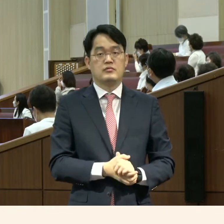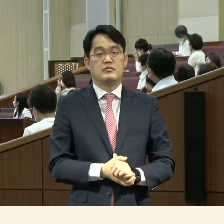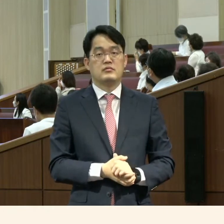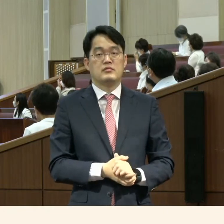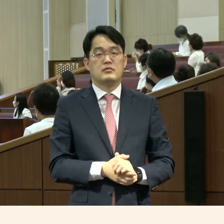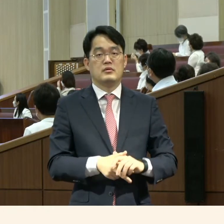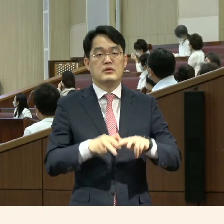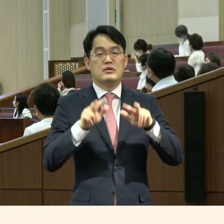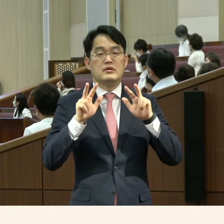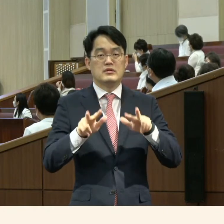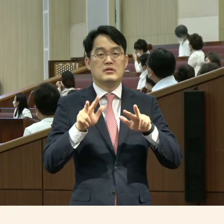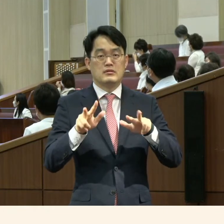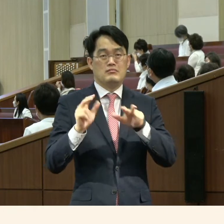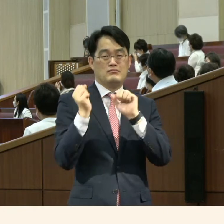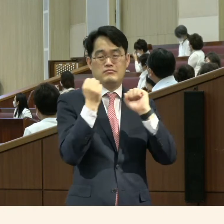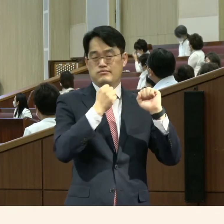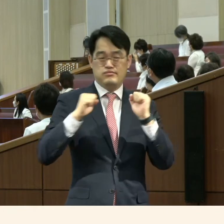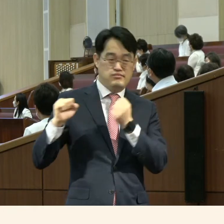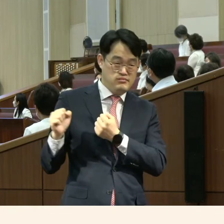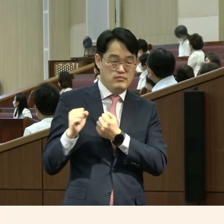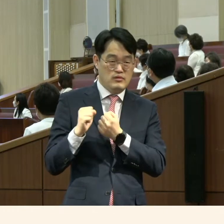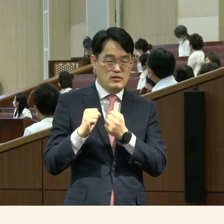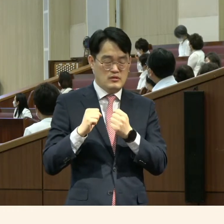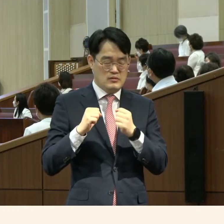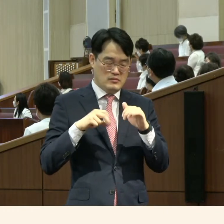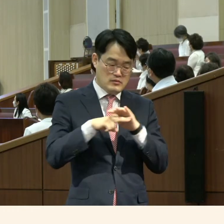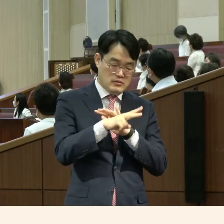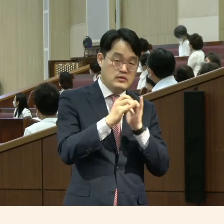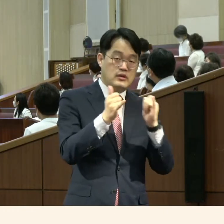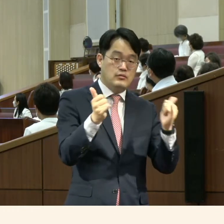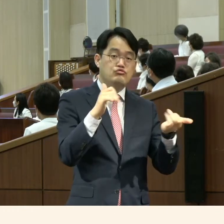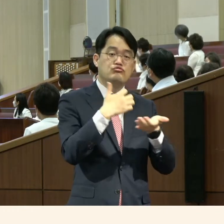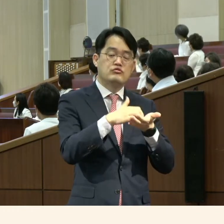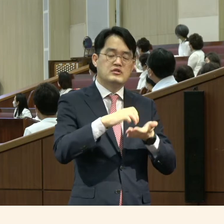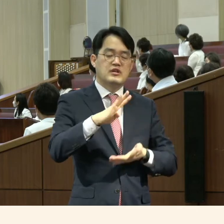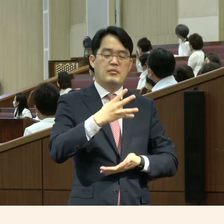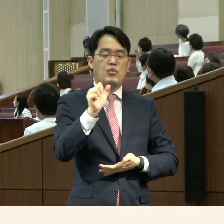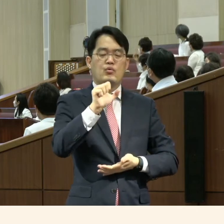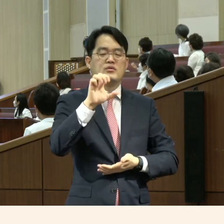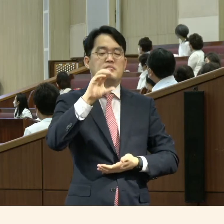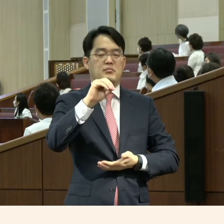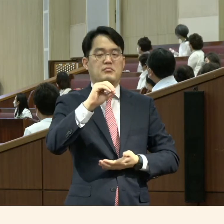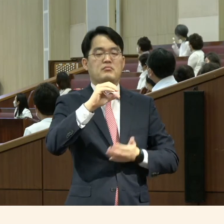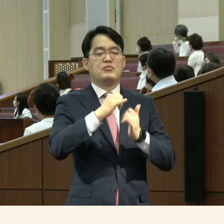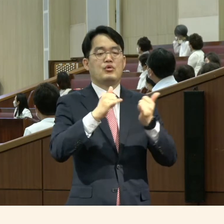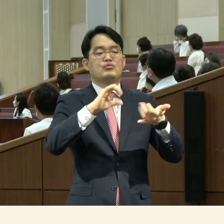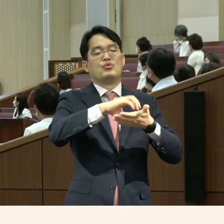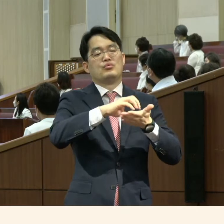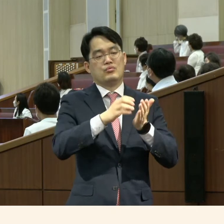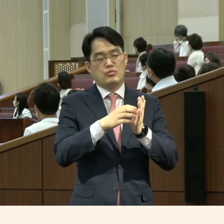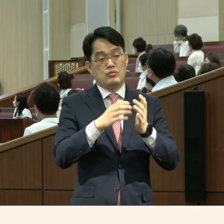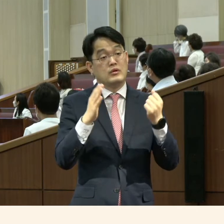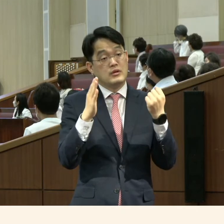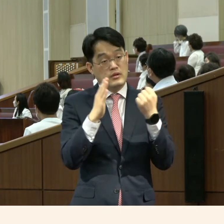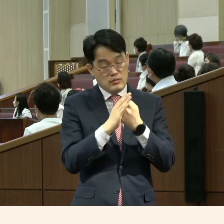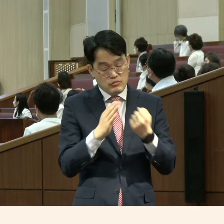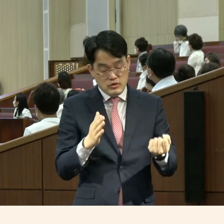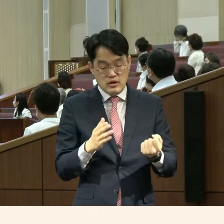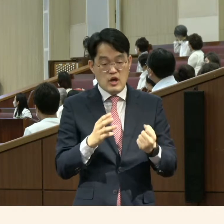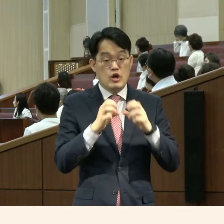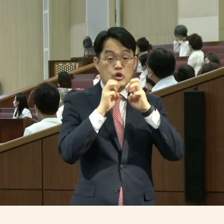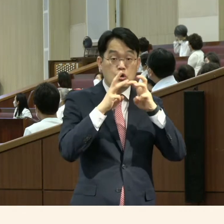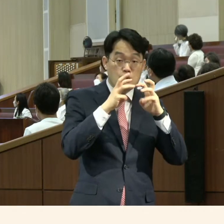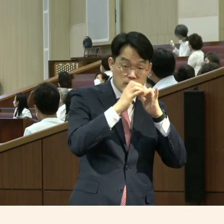난민들이 한 450만 정도가 전 유럽에 흩어져 있기 때문에 국경 지역에서 선교사님들이 가서